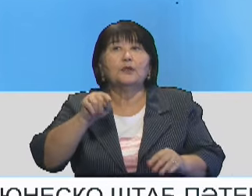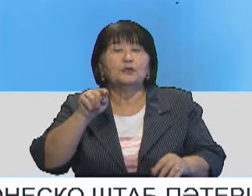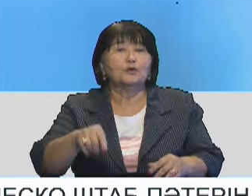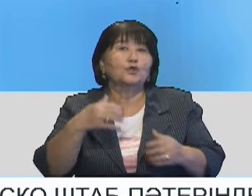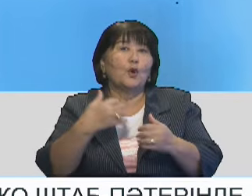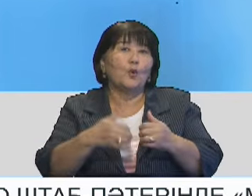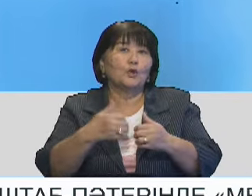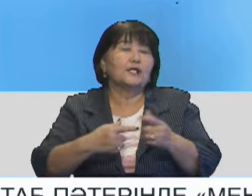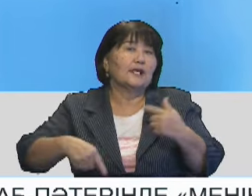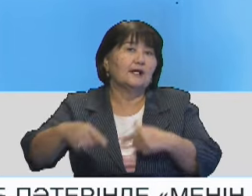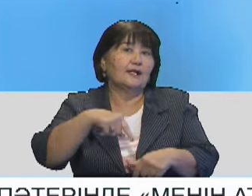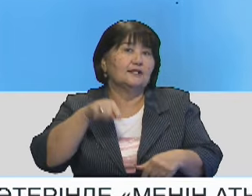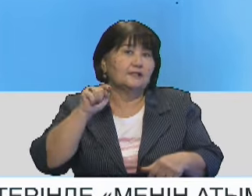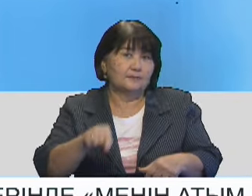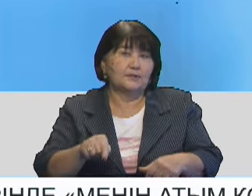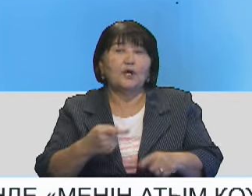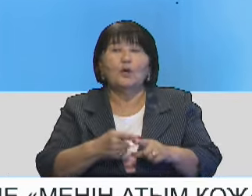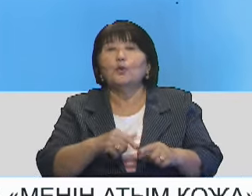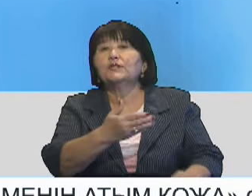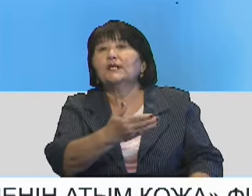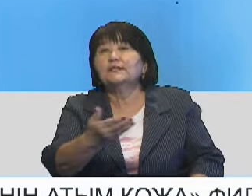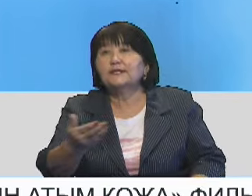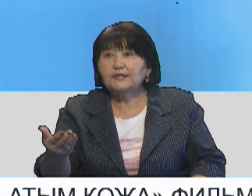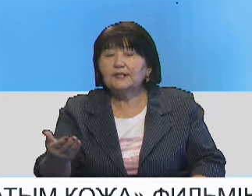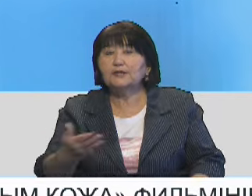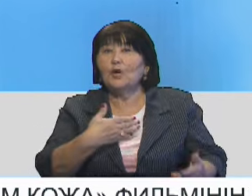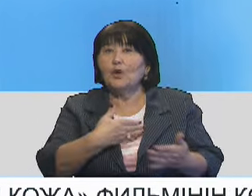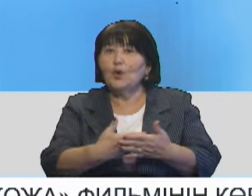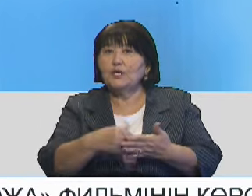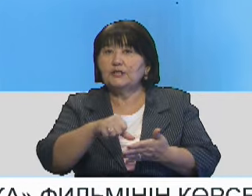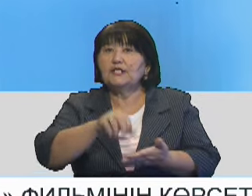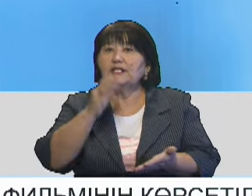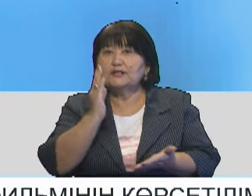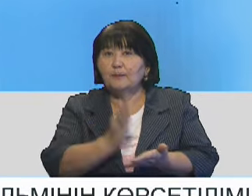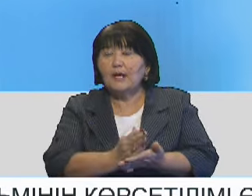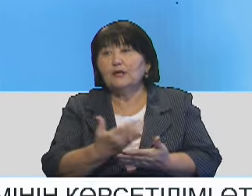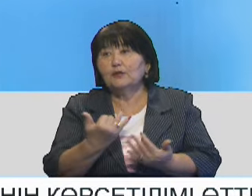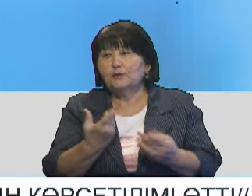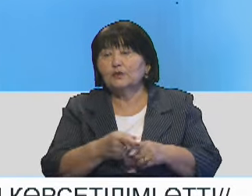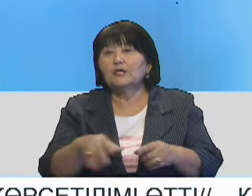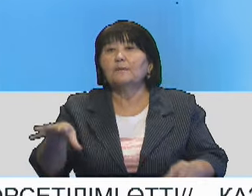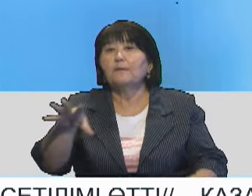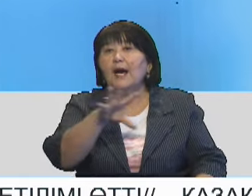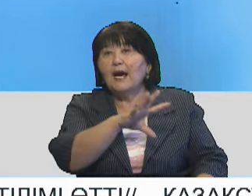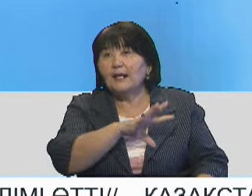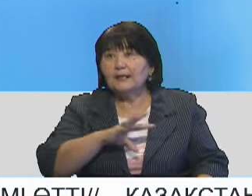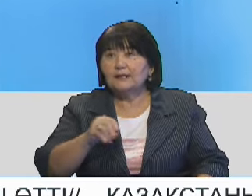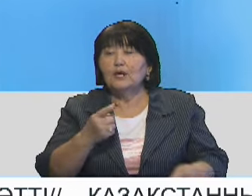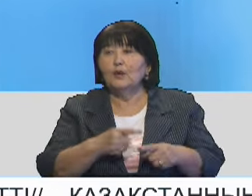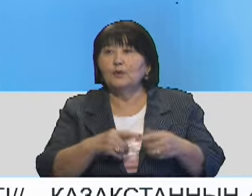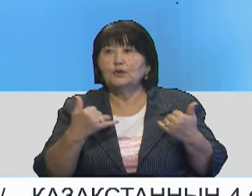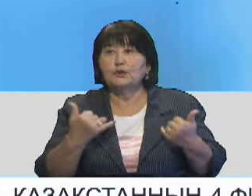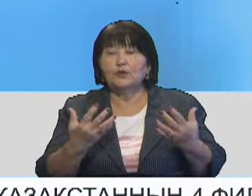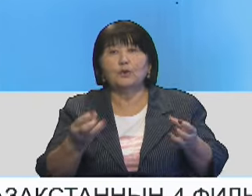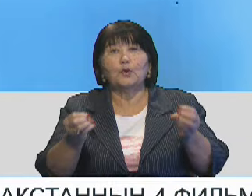шағын өнеркәсіп. Осы сіздердің үлестеріңіз бар ма да? Сондықтан барлықтарыңызға осы бүгінгі